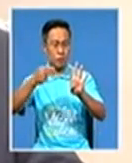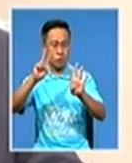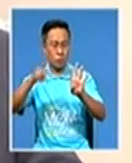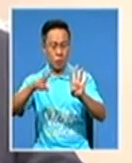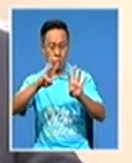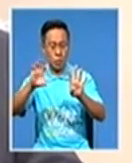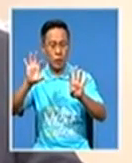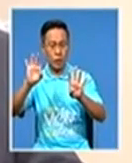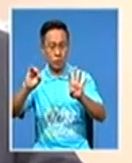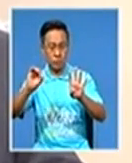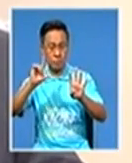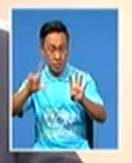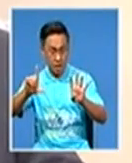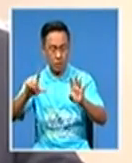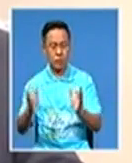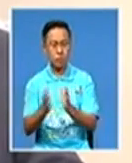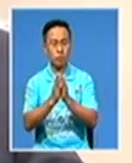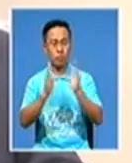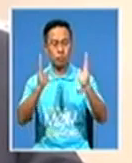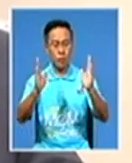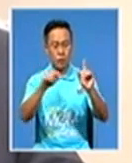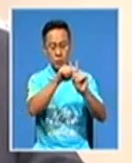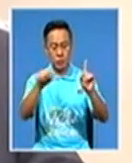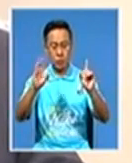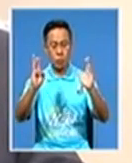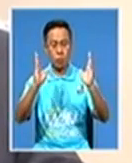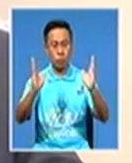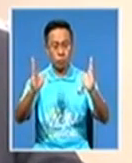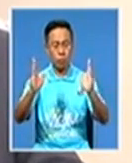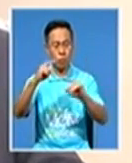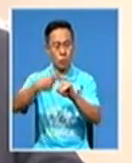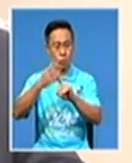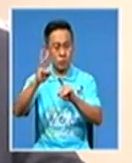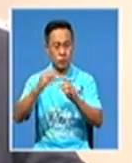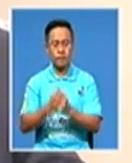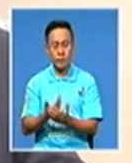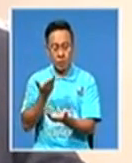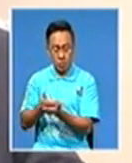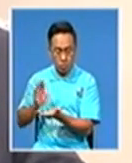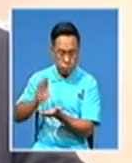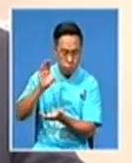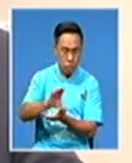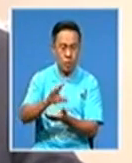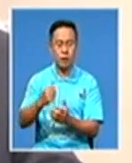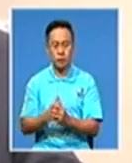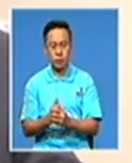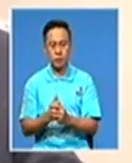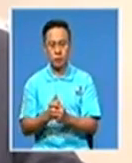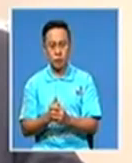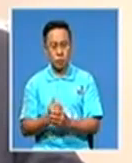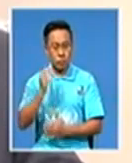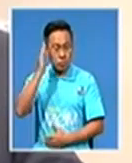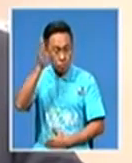412,690 ล้านเฉพาะ6เดือนแรกนะครับเงินนี้ยังไม่ได้ลงแต่เป็นเงินที่จะลงโครงการที่จะลงตามมาต่